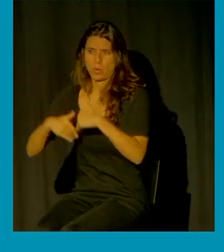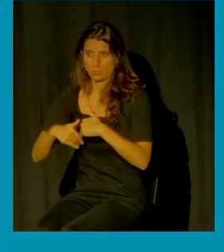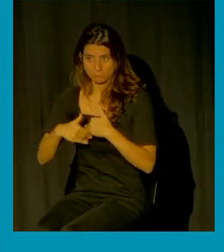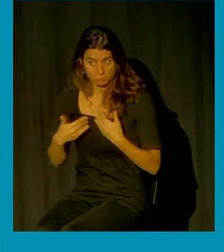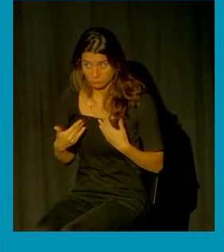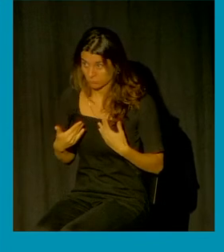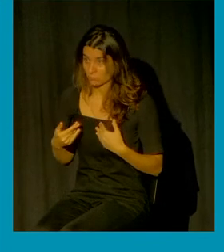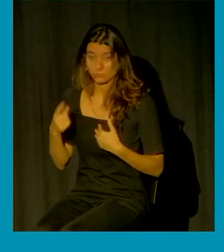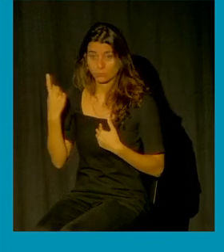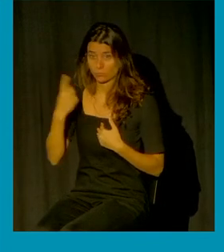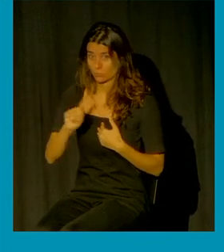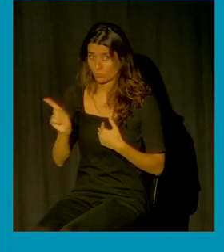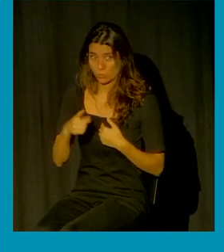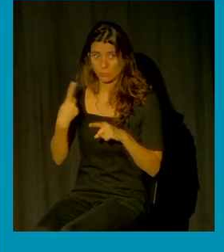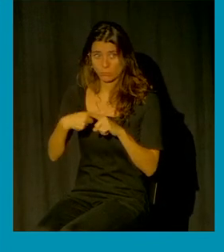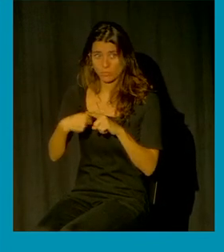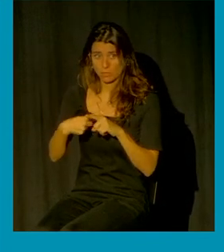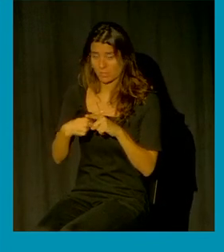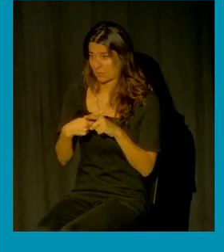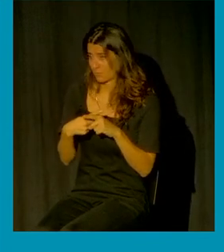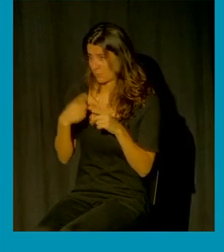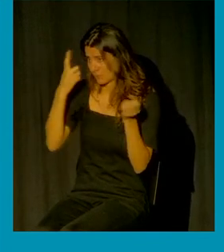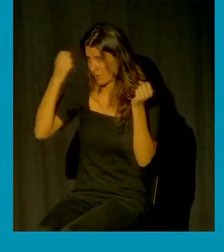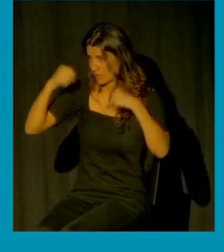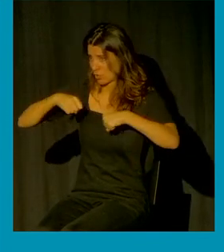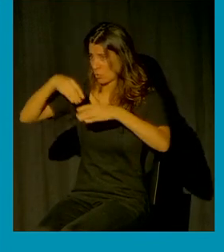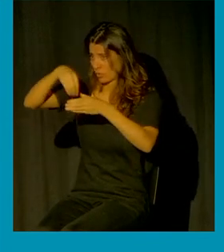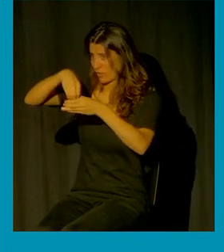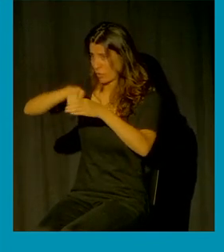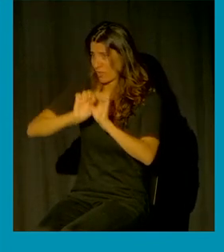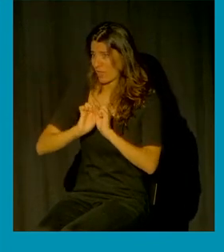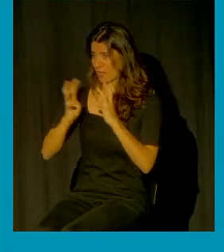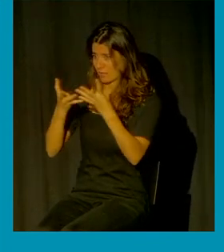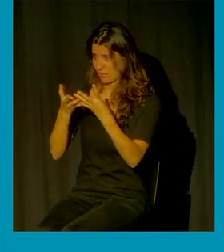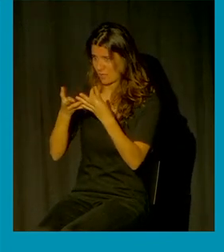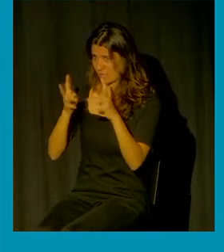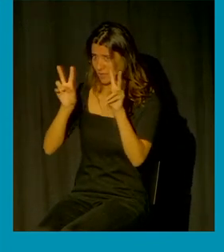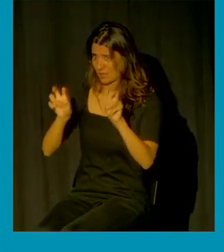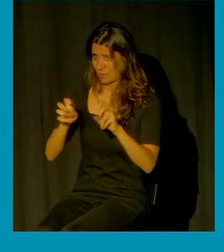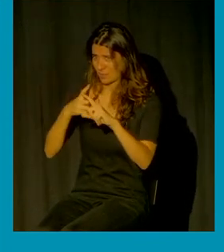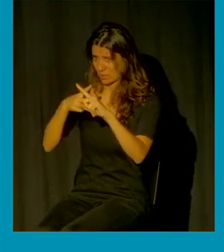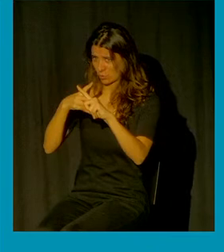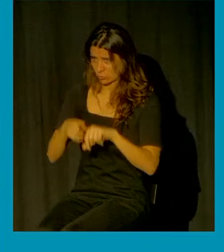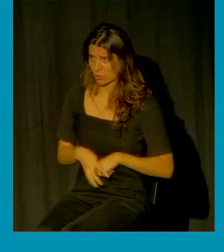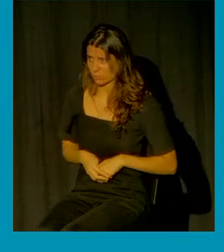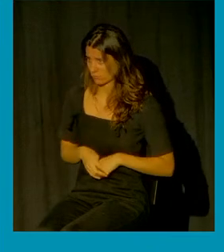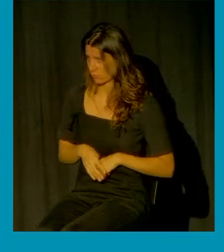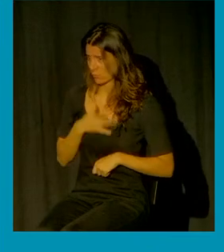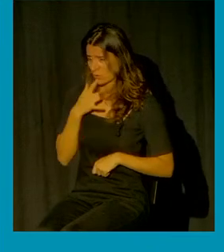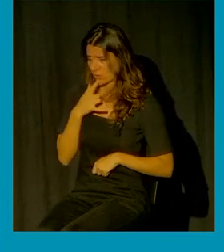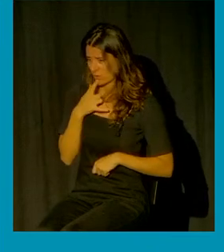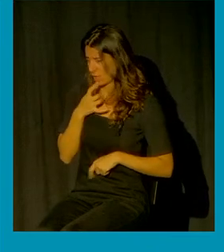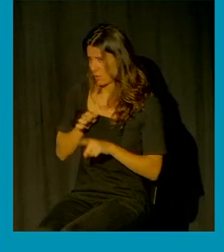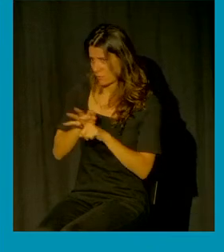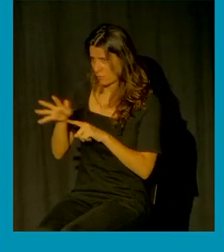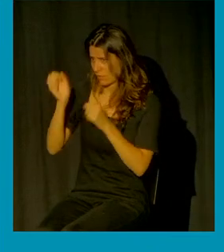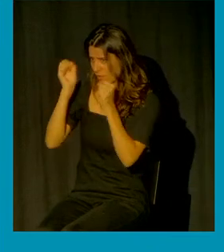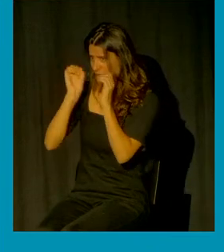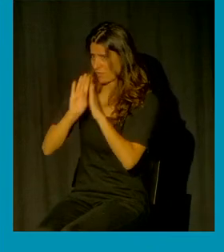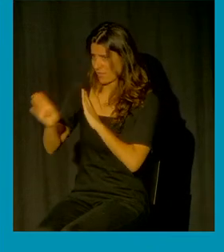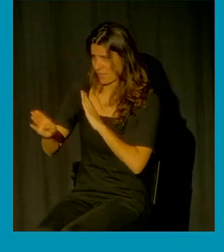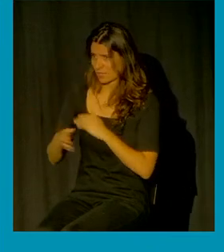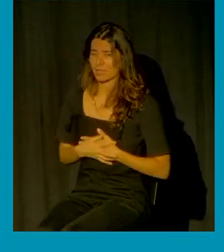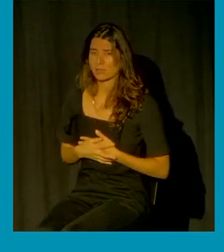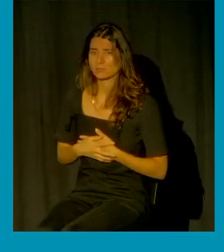tenen un impacte directe amb quins continguts circulen i quins no les dones estem estant en aquests espais